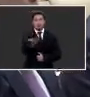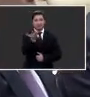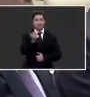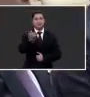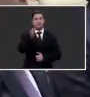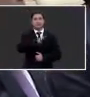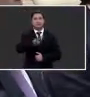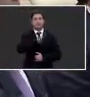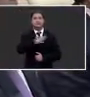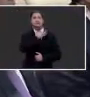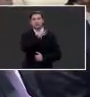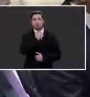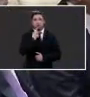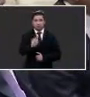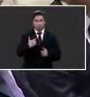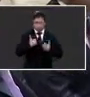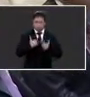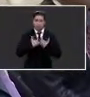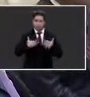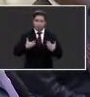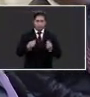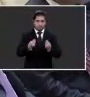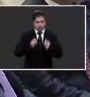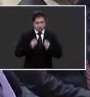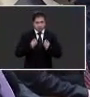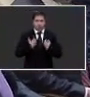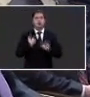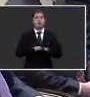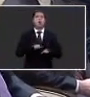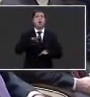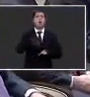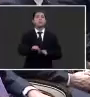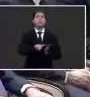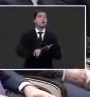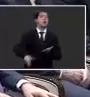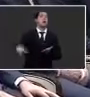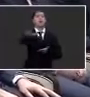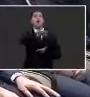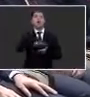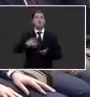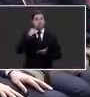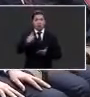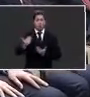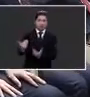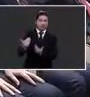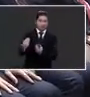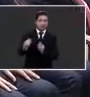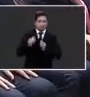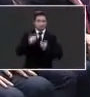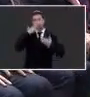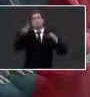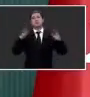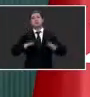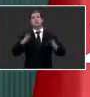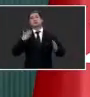sabırlı olmalarını bize güvenmelerini attığımız ve atacağımız adımlara destek vermelerini